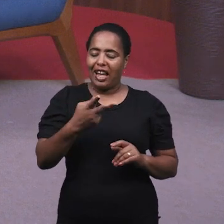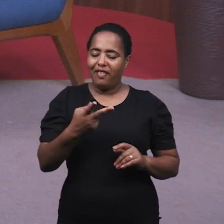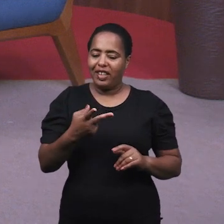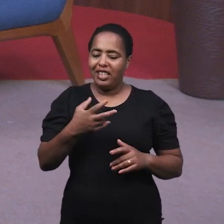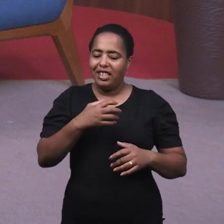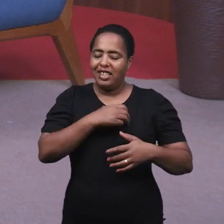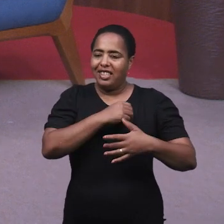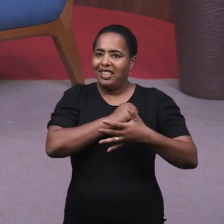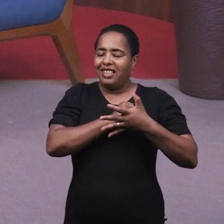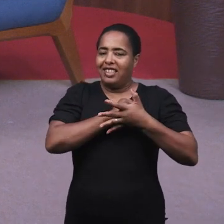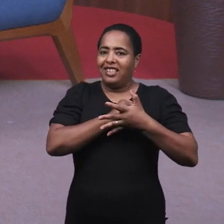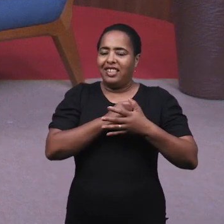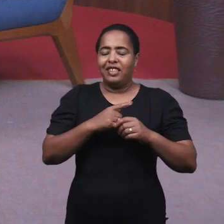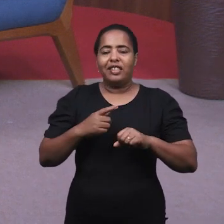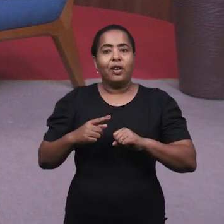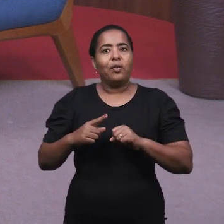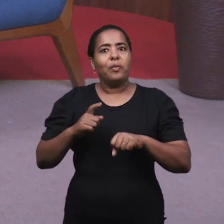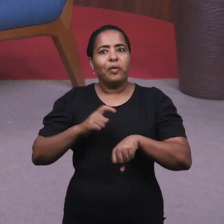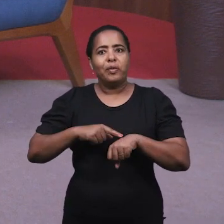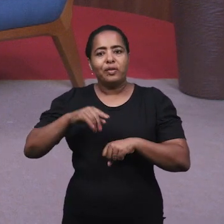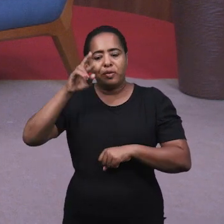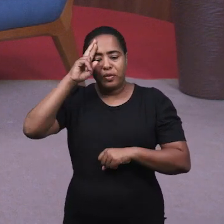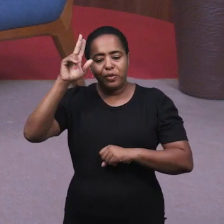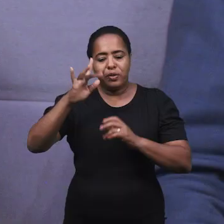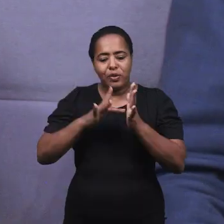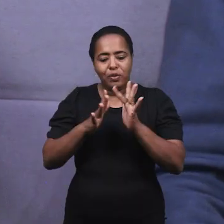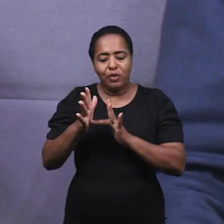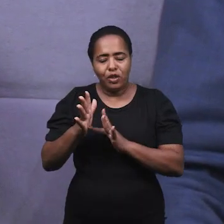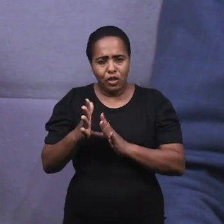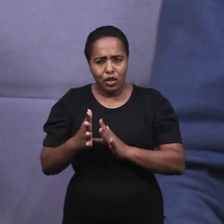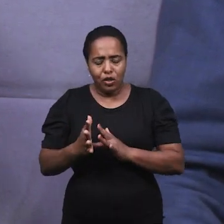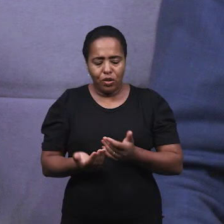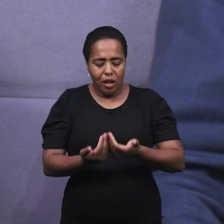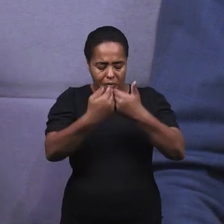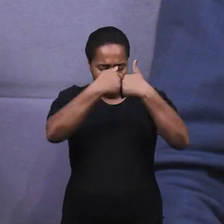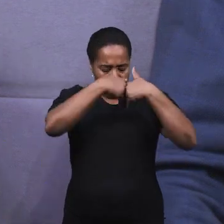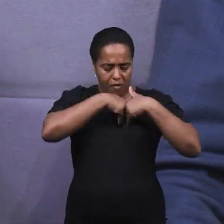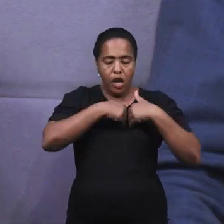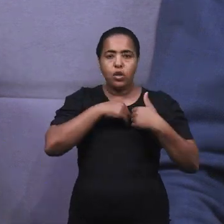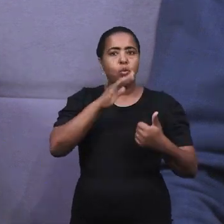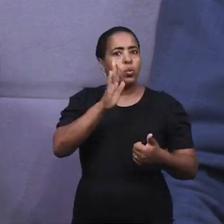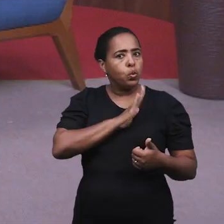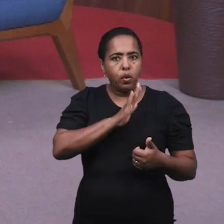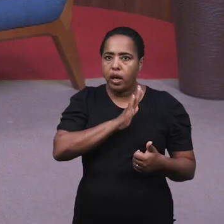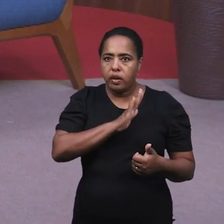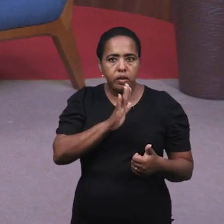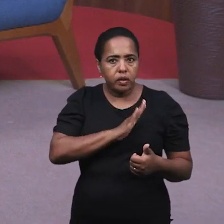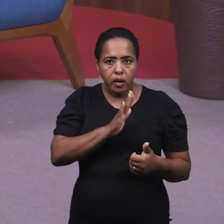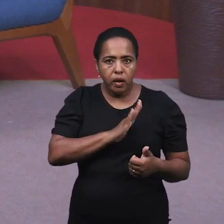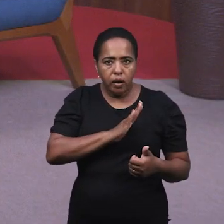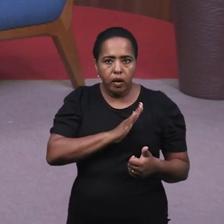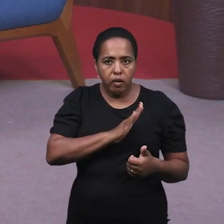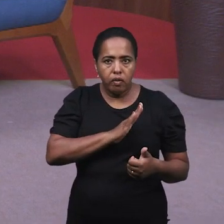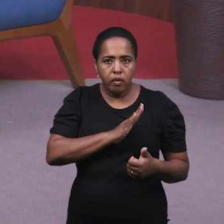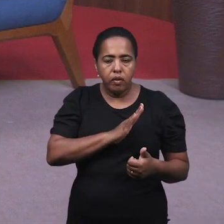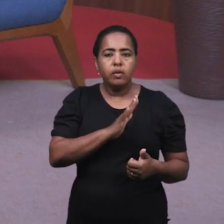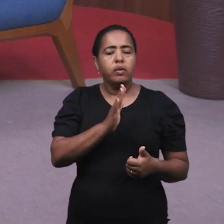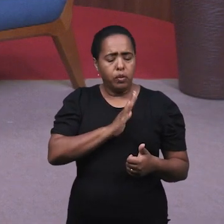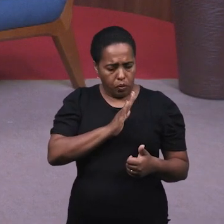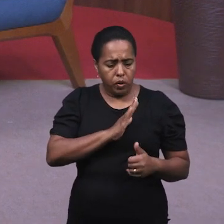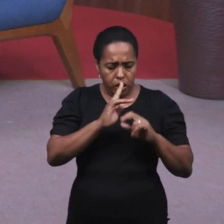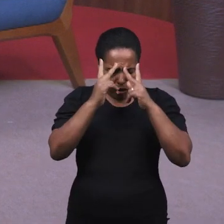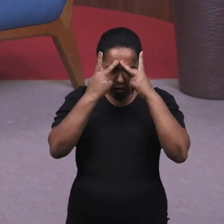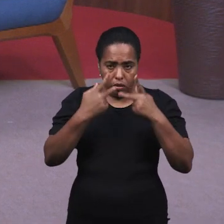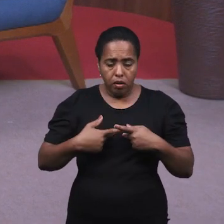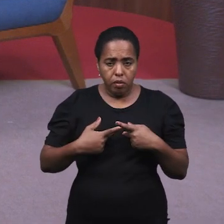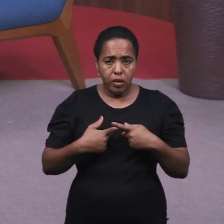le cœur. La parole de Jésus n'entre pas dans l'intellect, il entre dans le cœur de l'homme. Et là, il y a deux choses qui sont confirmées,